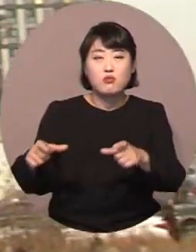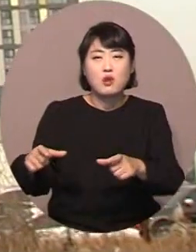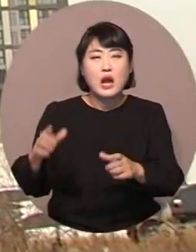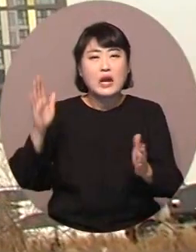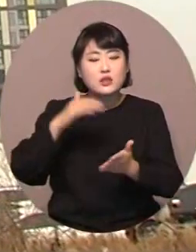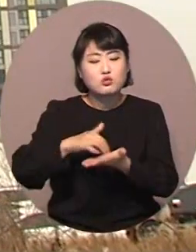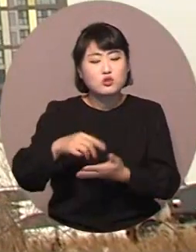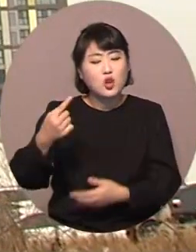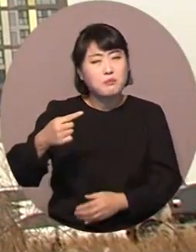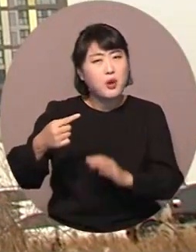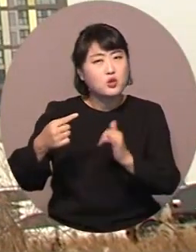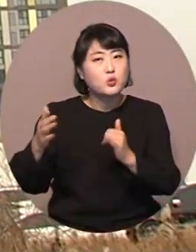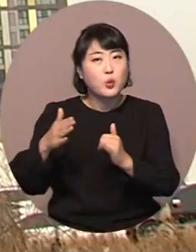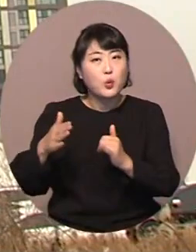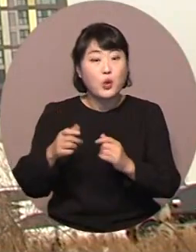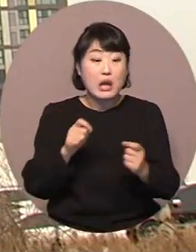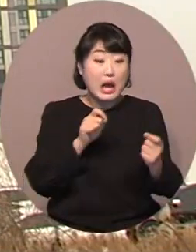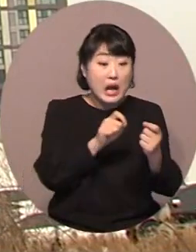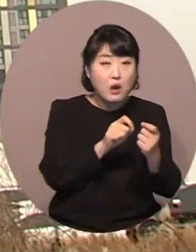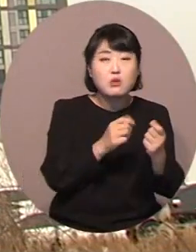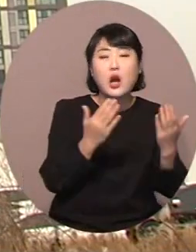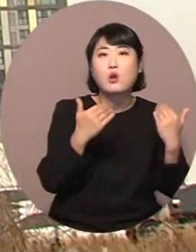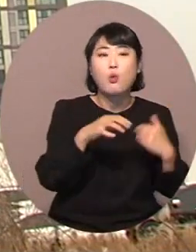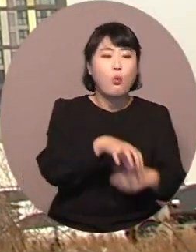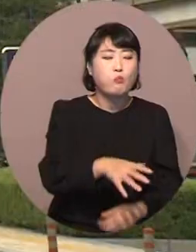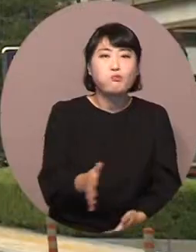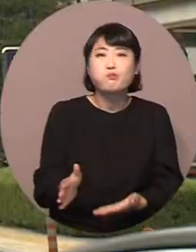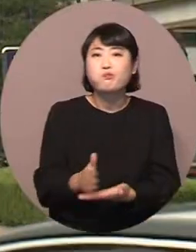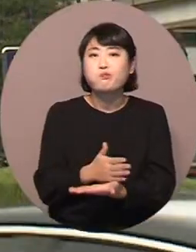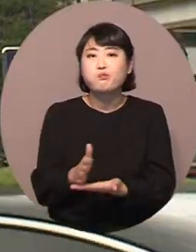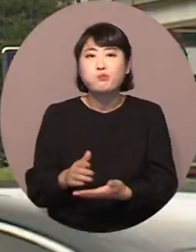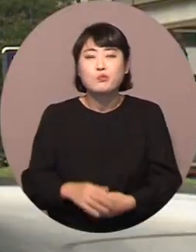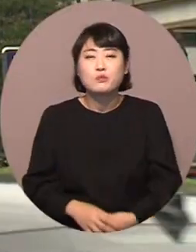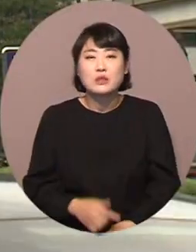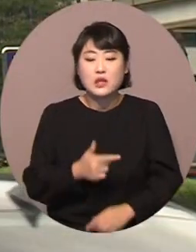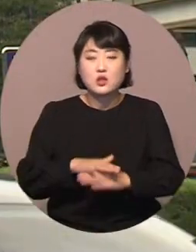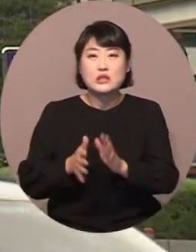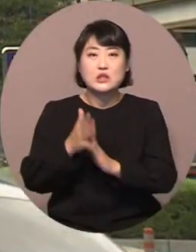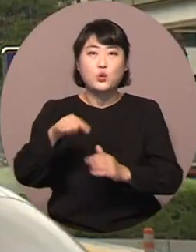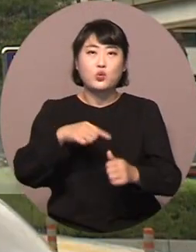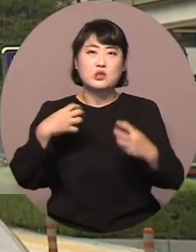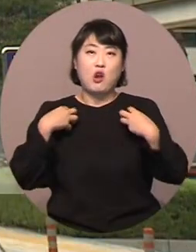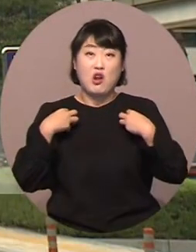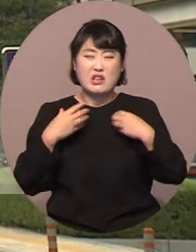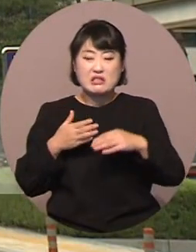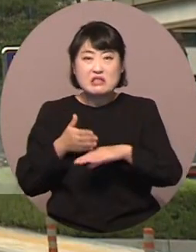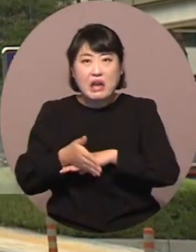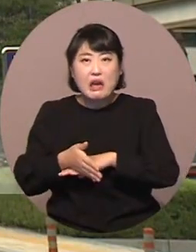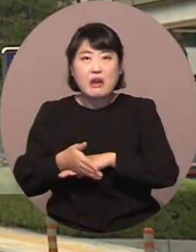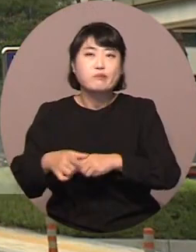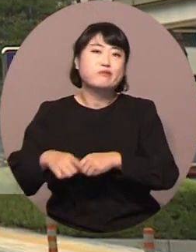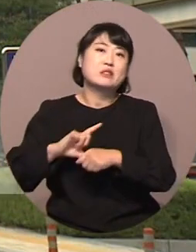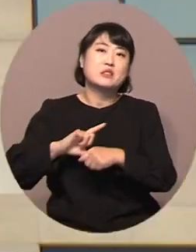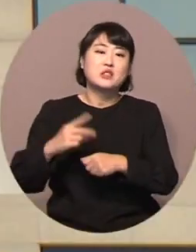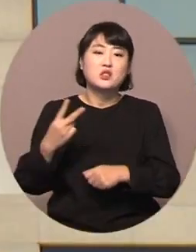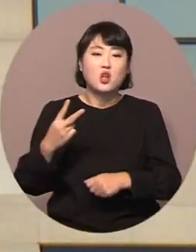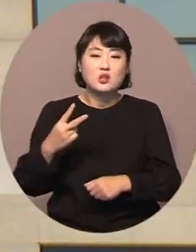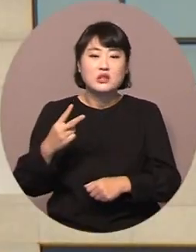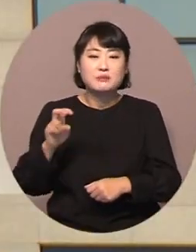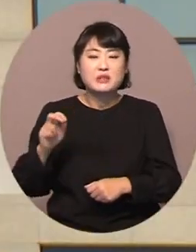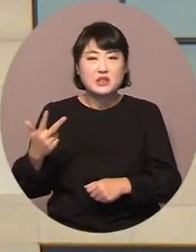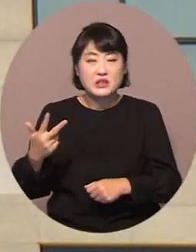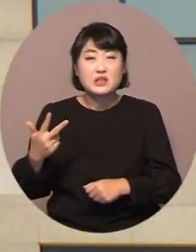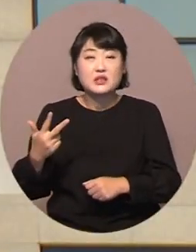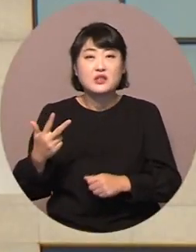명. 하지만 인근에 당장 갈 학교가 없습니다. 대전시 교육청이 뒤늦게 오는 2027년 3월